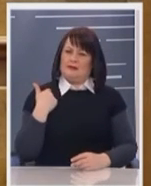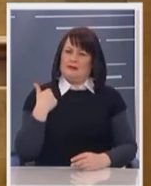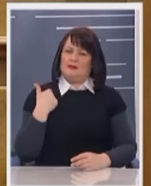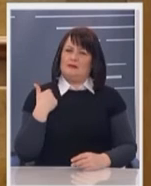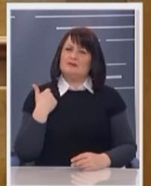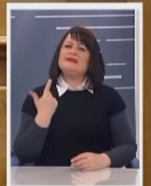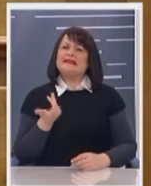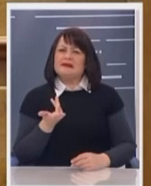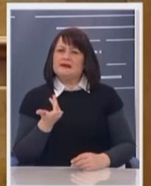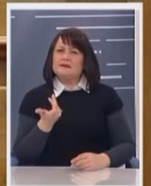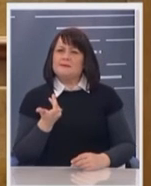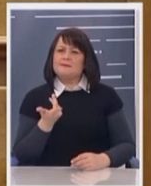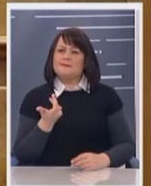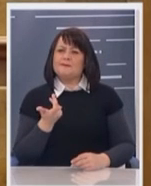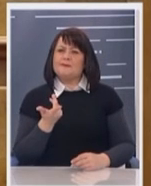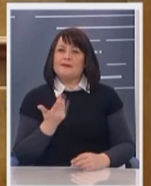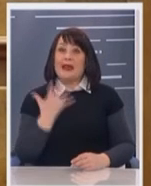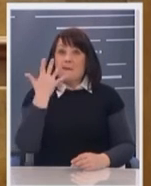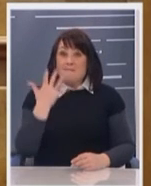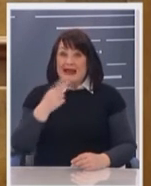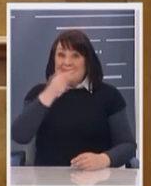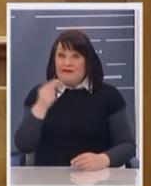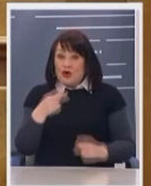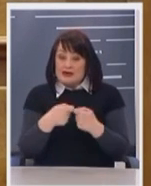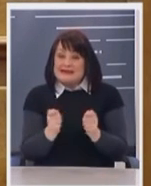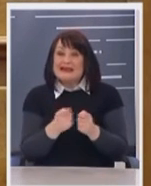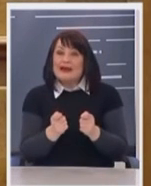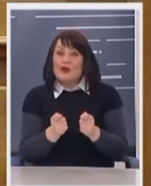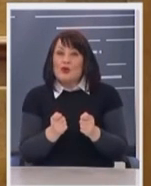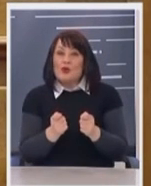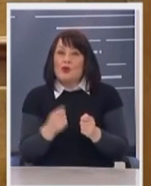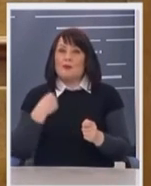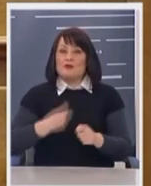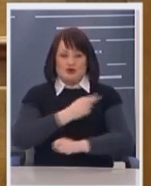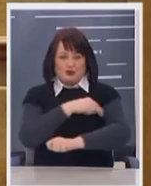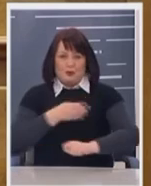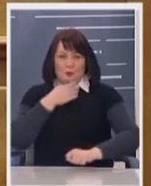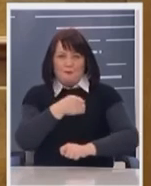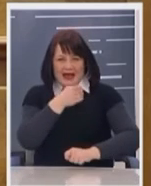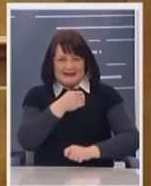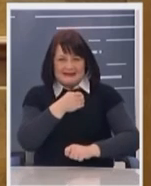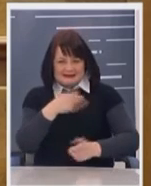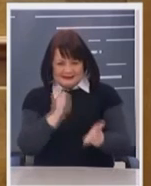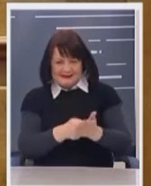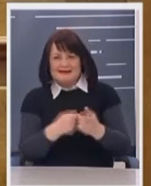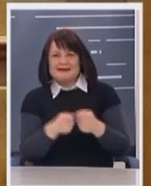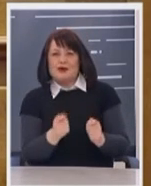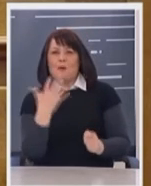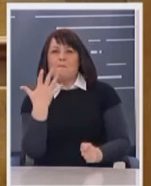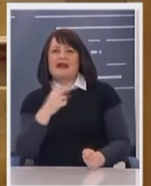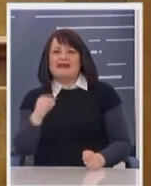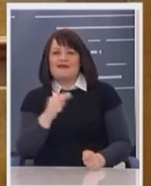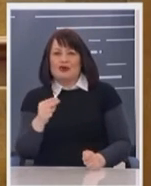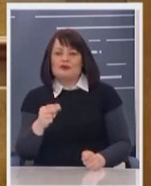διατηρήσουμε το 5 ευρώ το εισιτήριο στα δημόσια νοσοκομεία, ξέρετε τι κάναμε? Κάτι